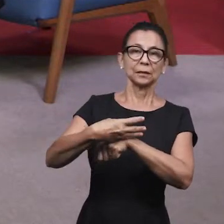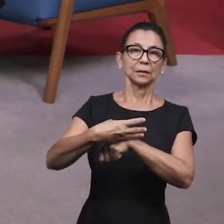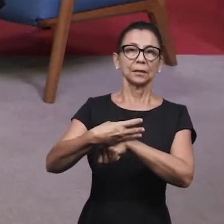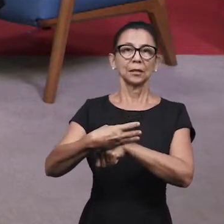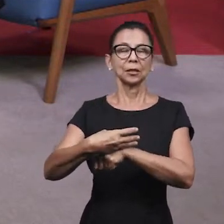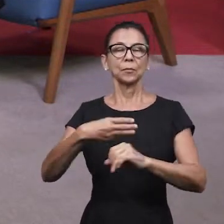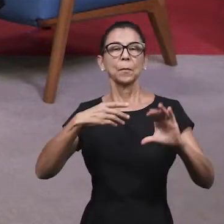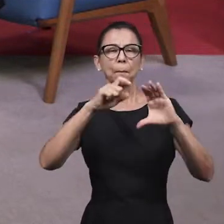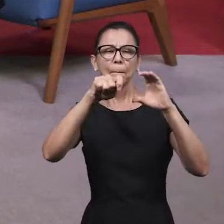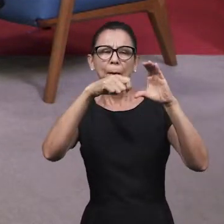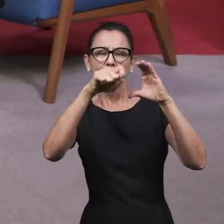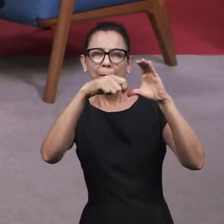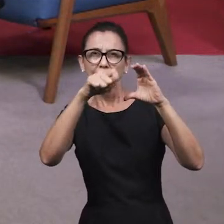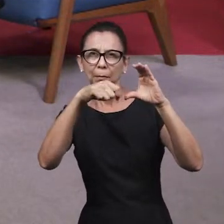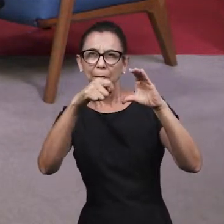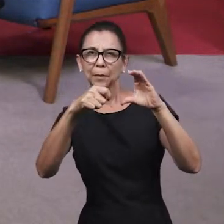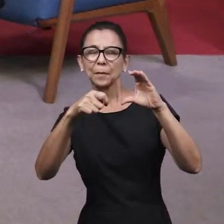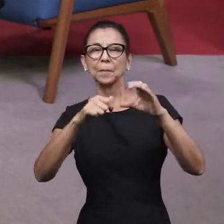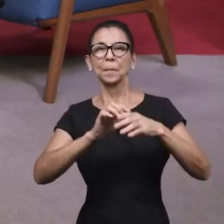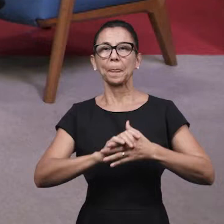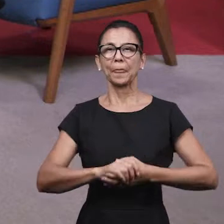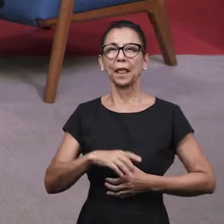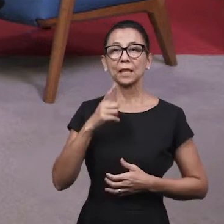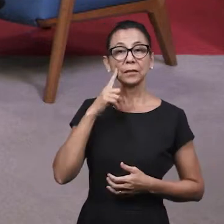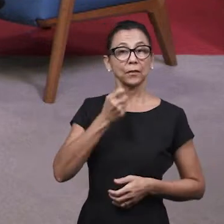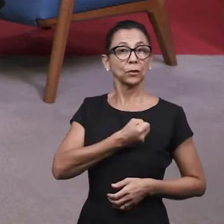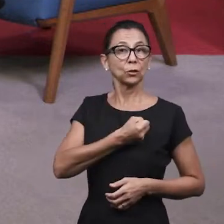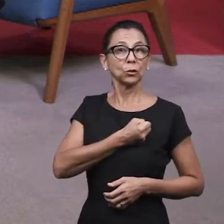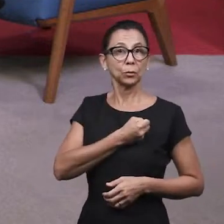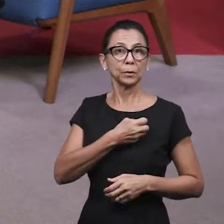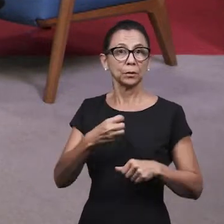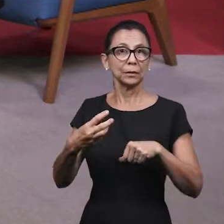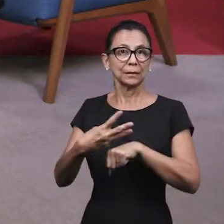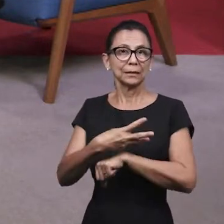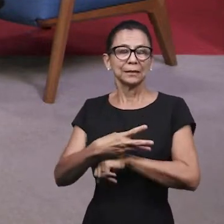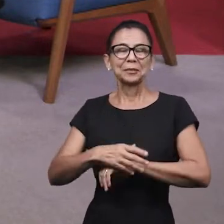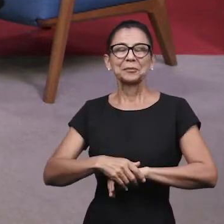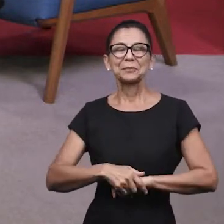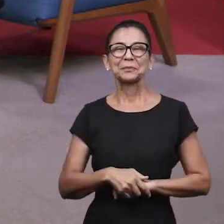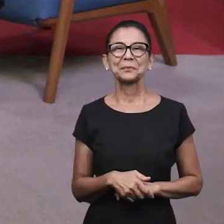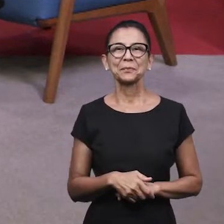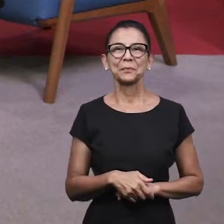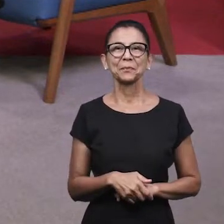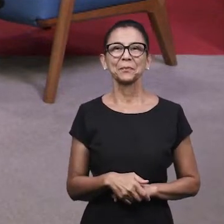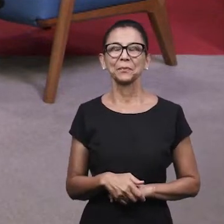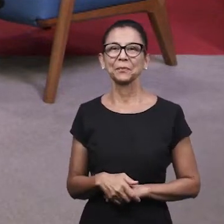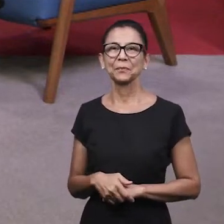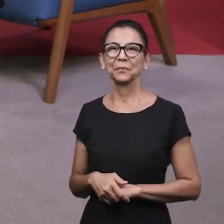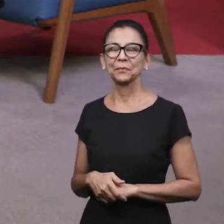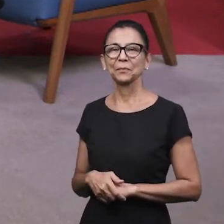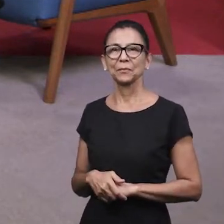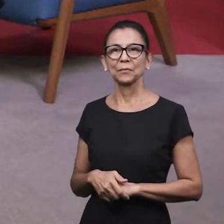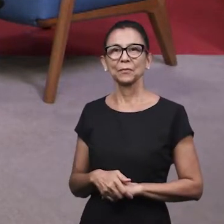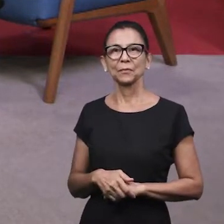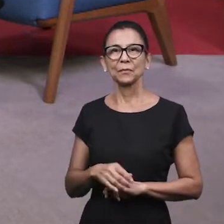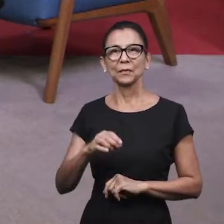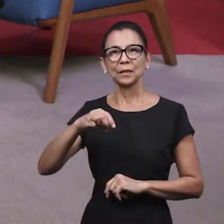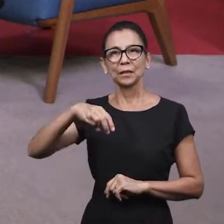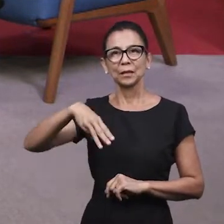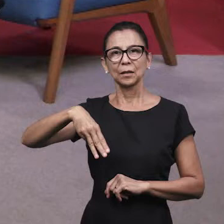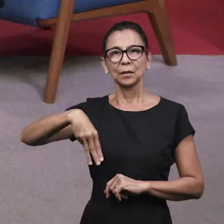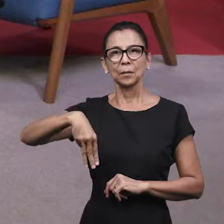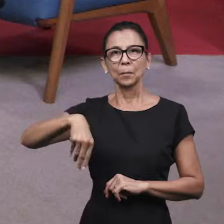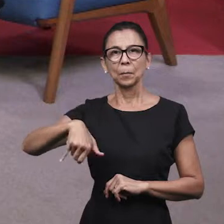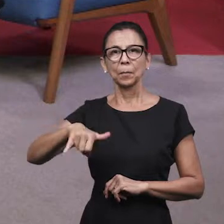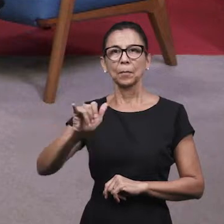être dirigé vers WhatsApp, vous enregistrez la vidéo et vous nous envoyez dans ce numéro WhatsApp. Nous allons ici passer une vidéo de